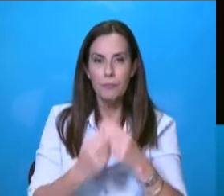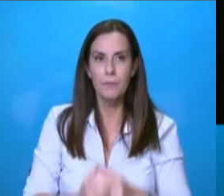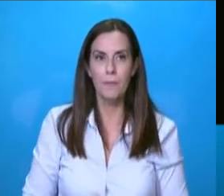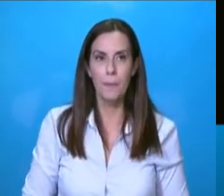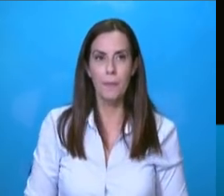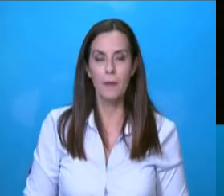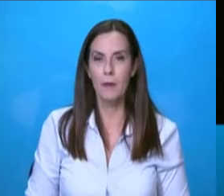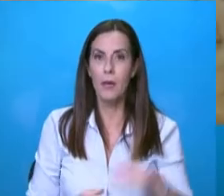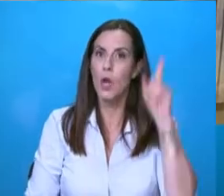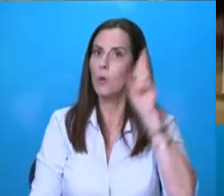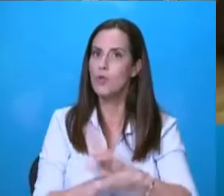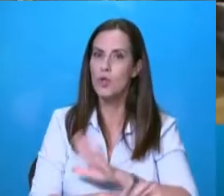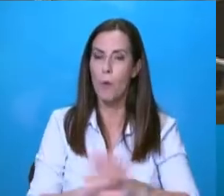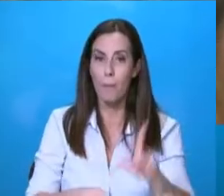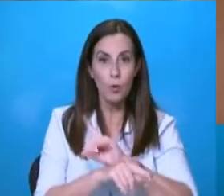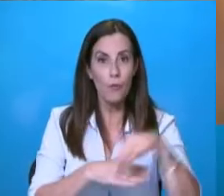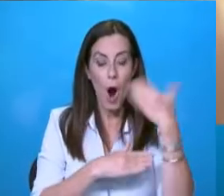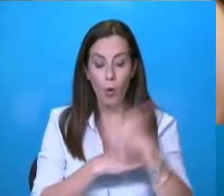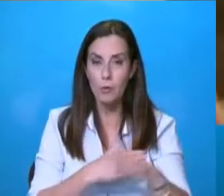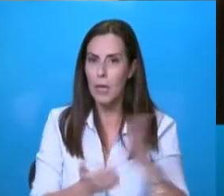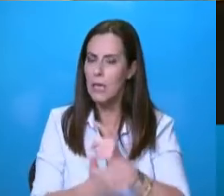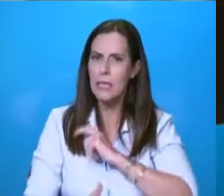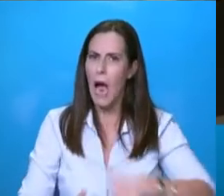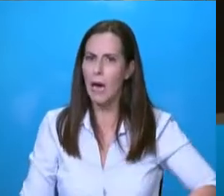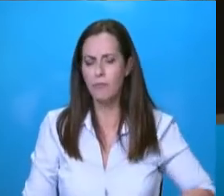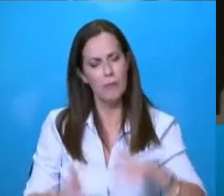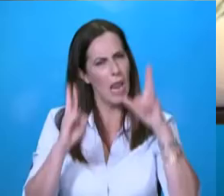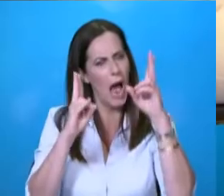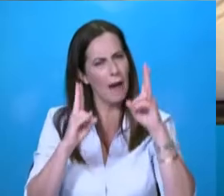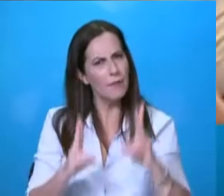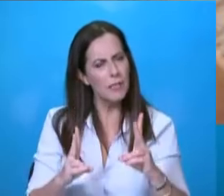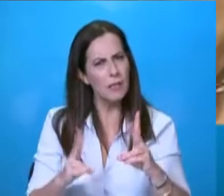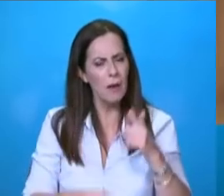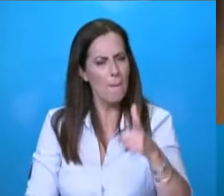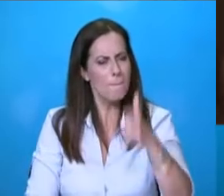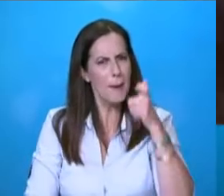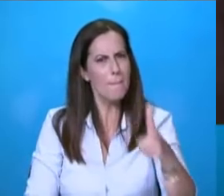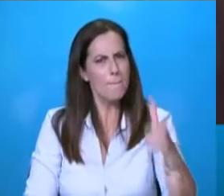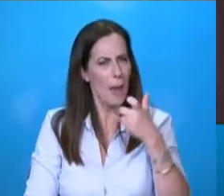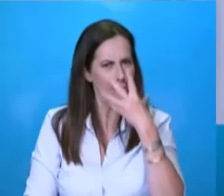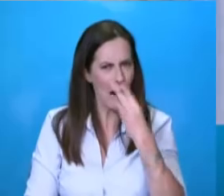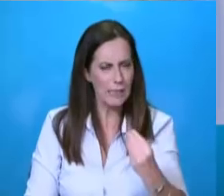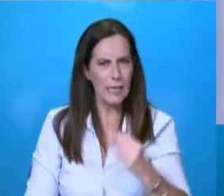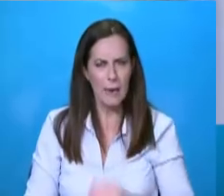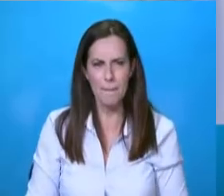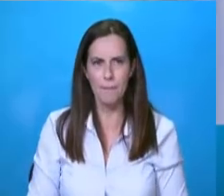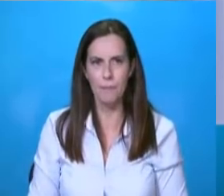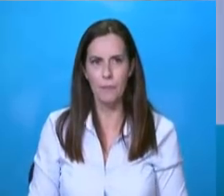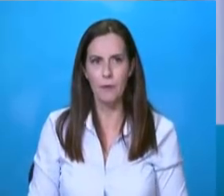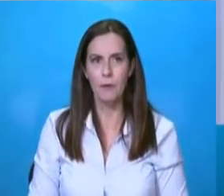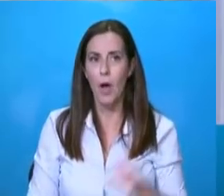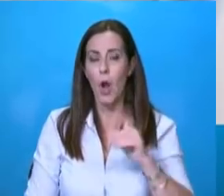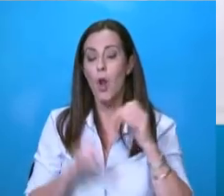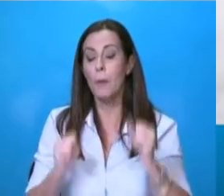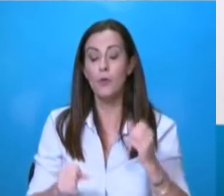הגיעו. אלא הם ישמור. בעת האחרונה החליטה עיריית חיפה לחדול ממדיניות של ירי מבוקר בחזירים משוטטים. בכלל לא